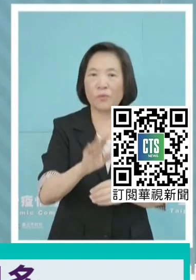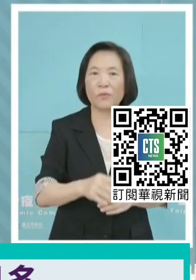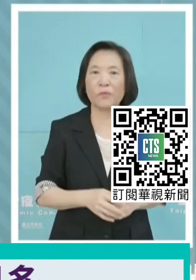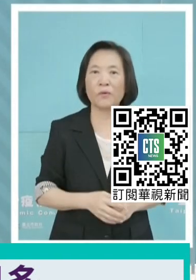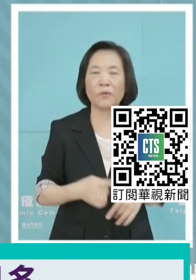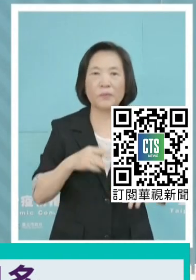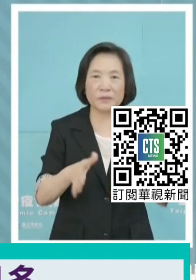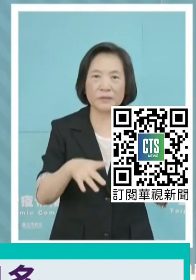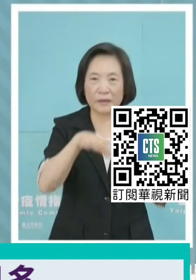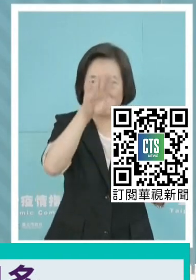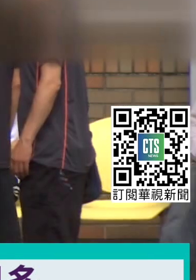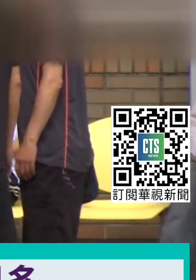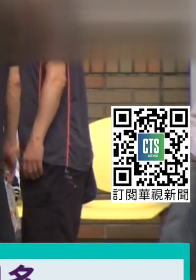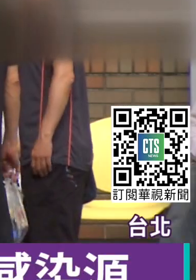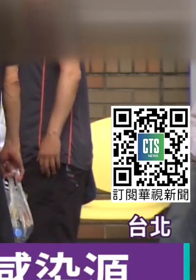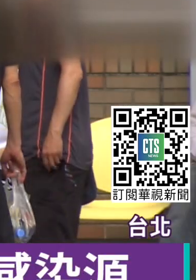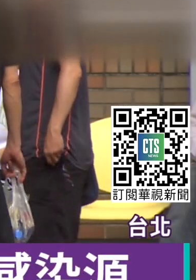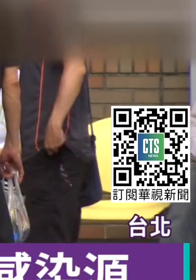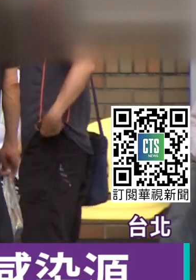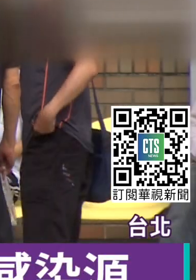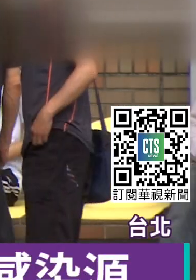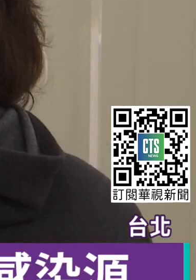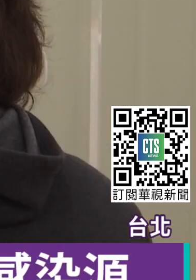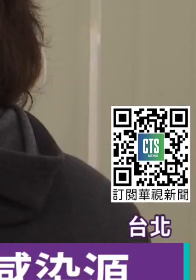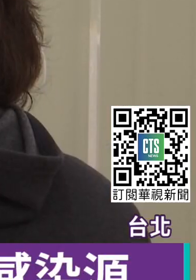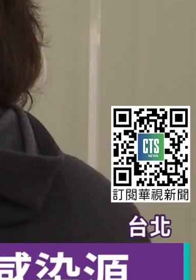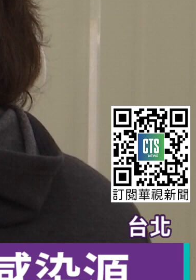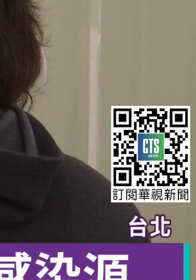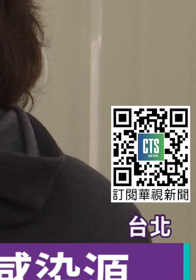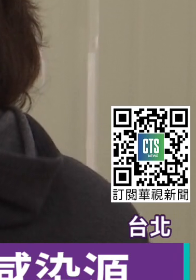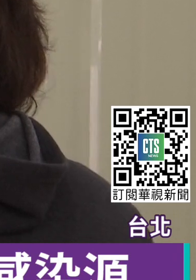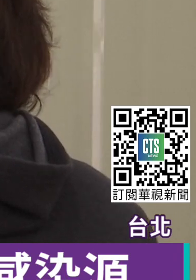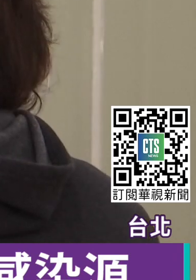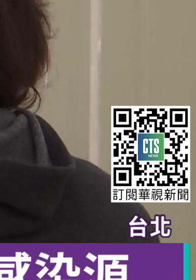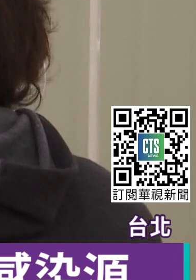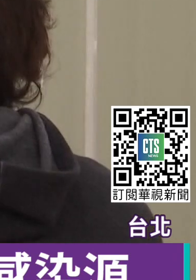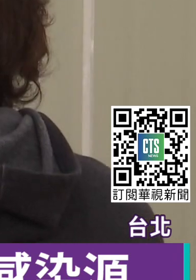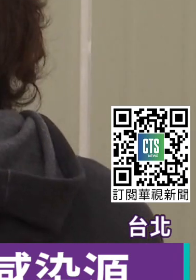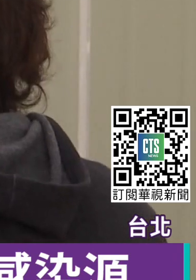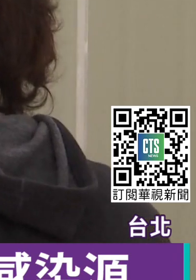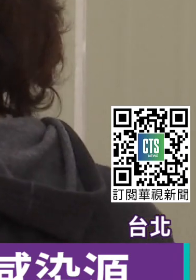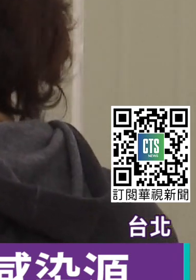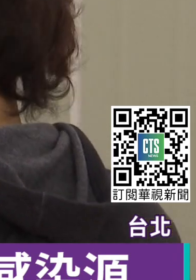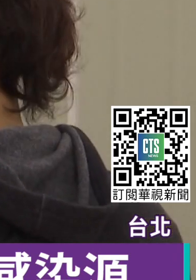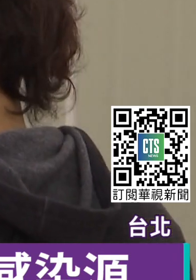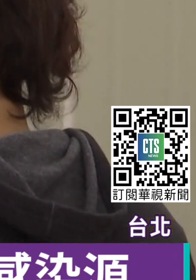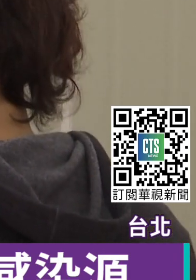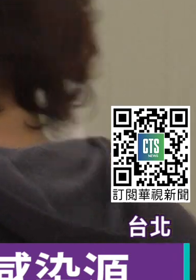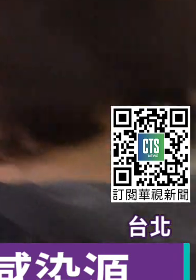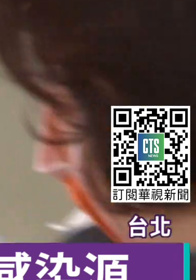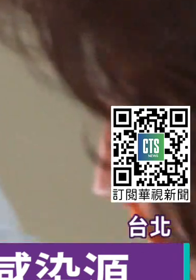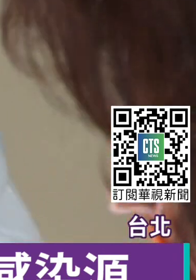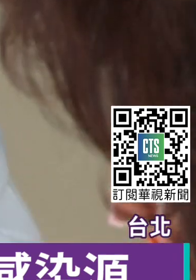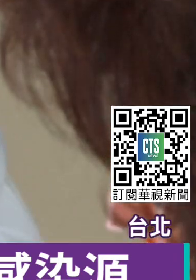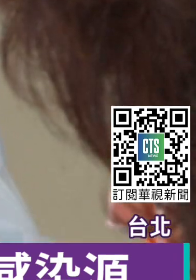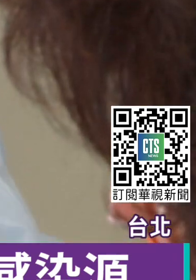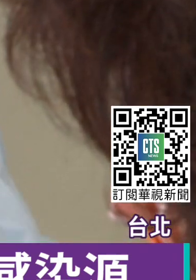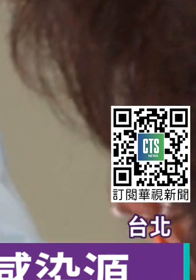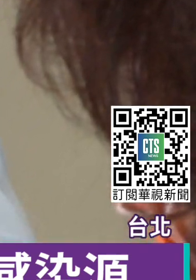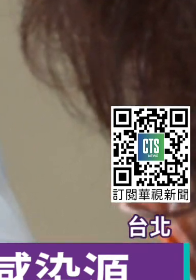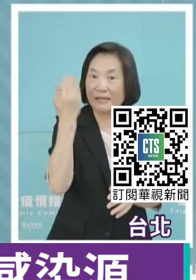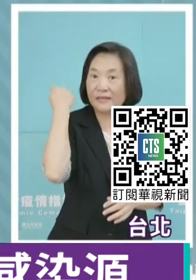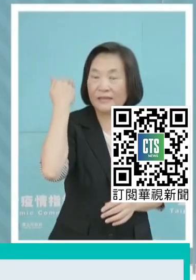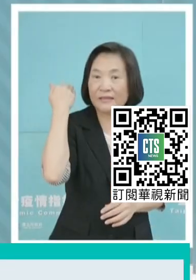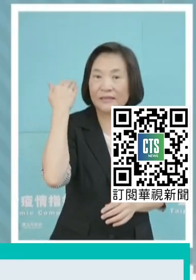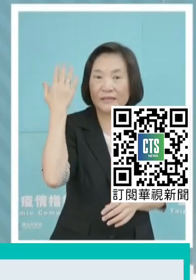整个疫调的压力就少很多。 揪出潜藏感染源不易，但好消息是万华已经摆脱热区风险。 过去在这